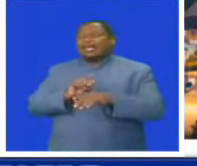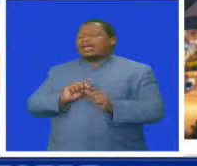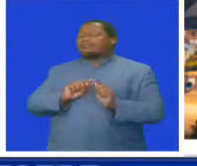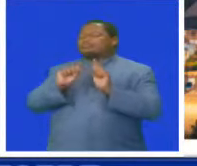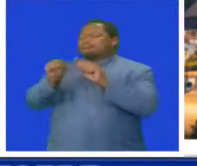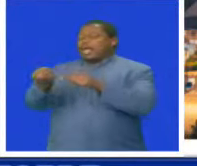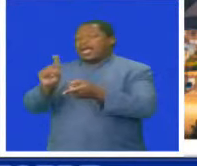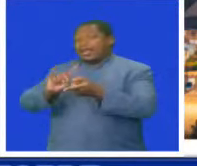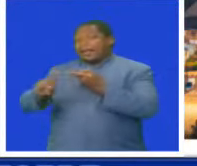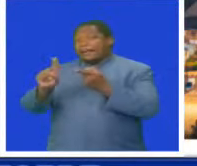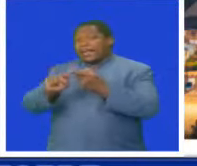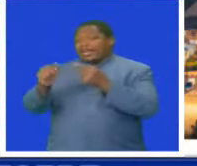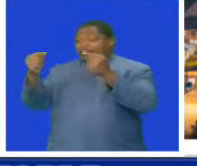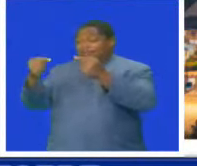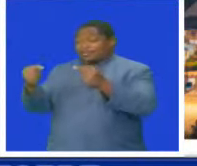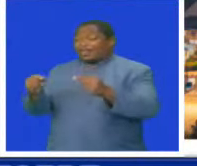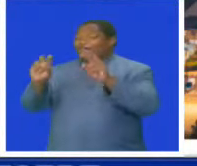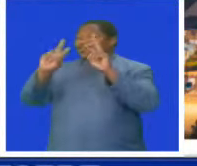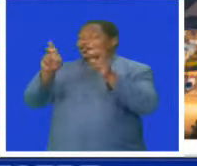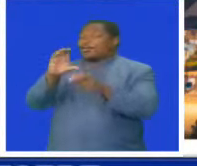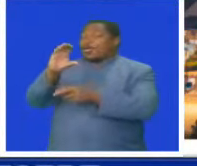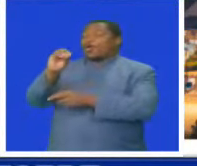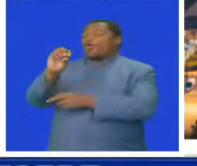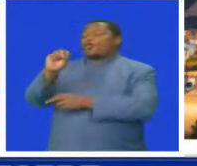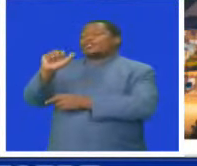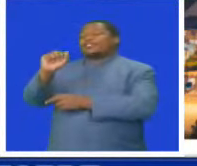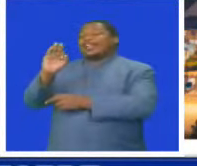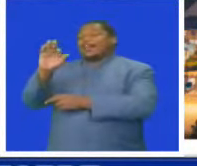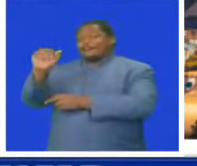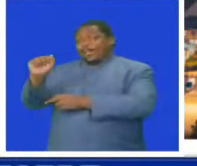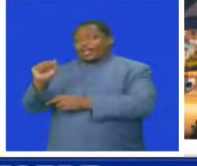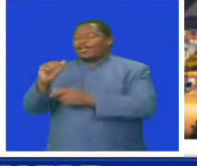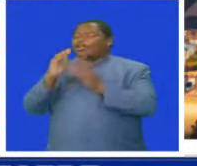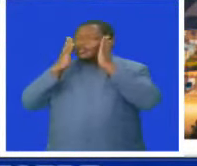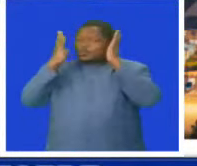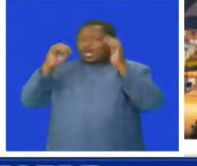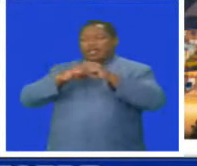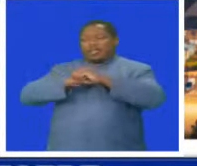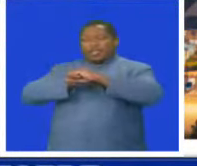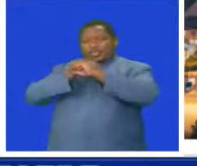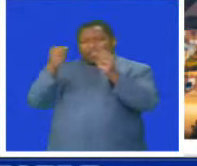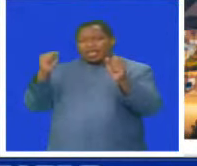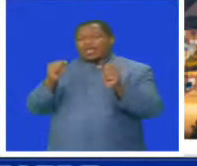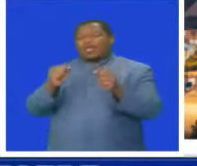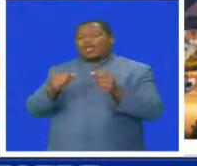ngesikhathile licembu libuya kule midlalo yeCOSAFA yabomake ebeyidlalelwa eNingizimu Afrika.